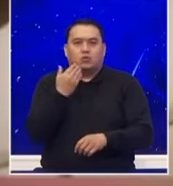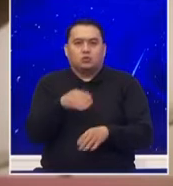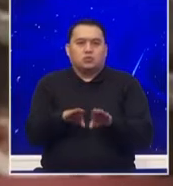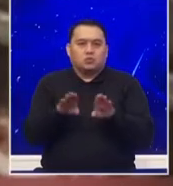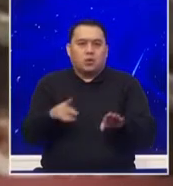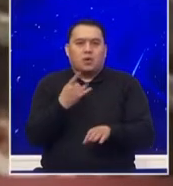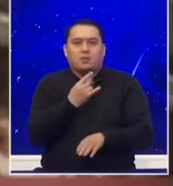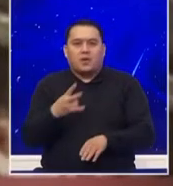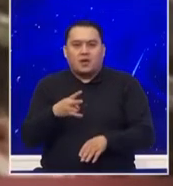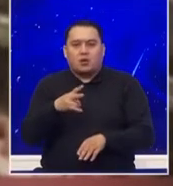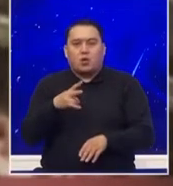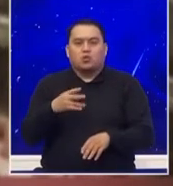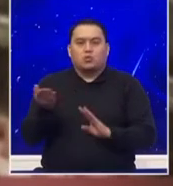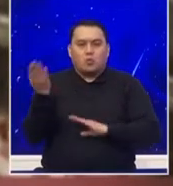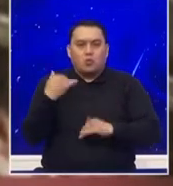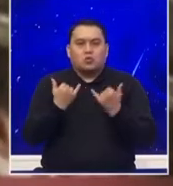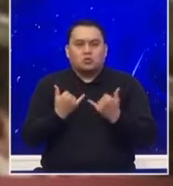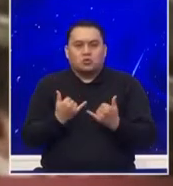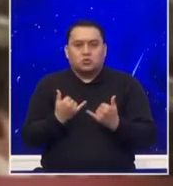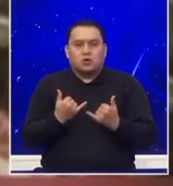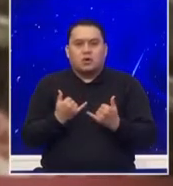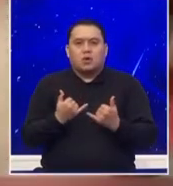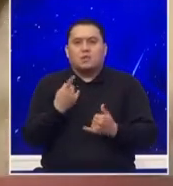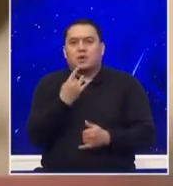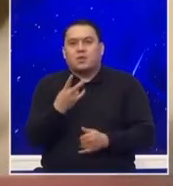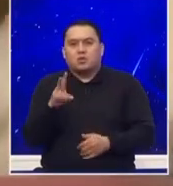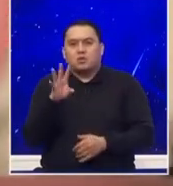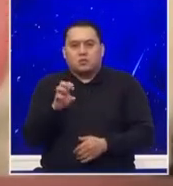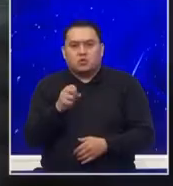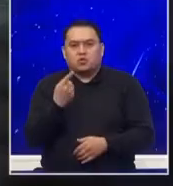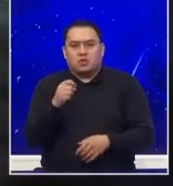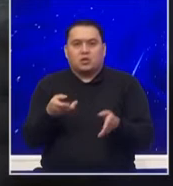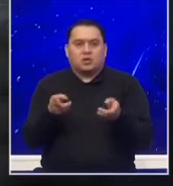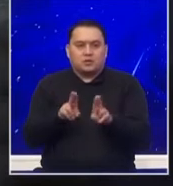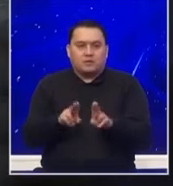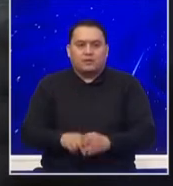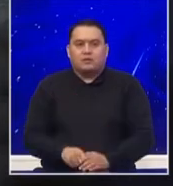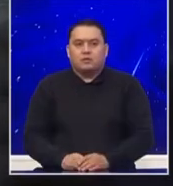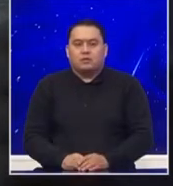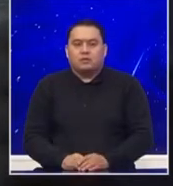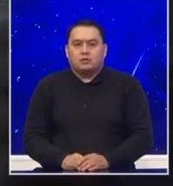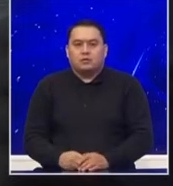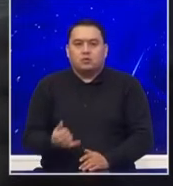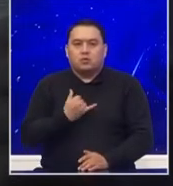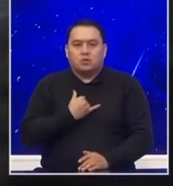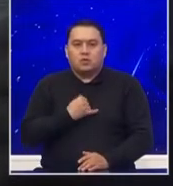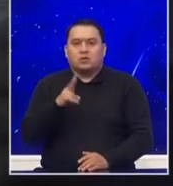1,5 миллион бас болатын. Бүгінде соя 1 миллион 100 мыңы ғана қалды. В день у нас